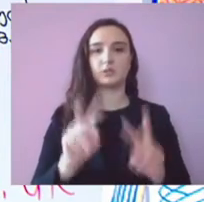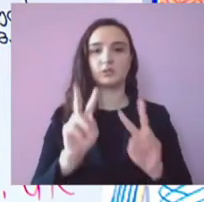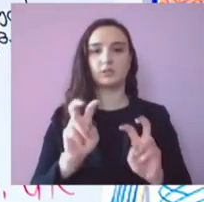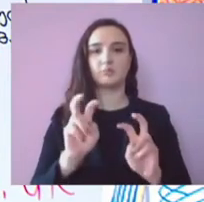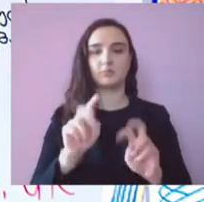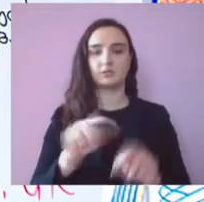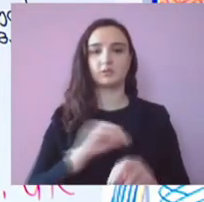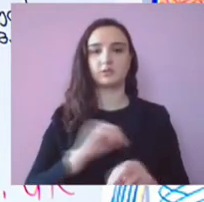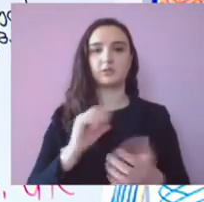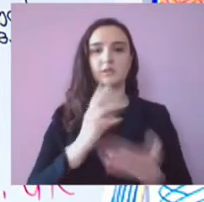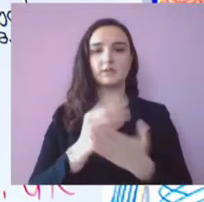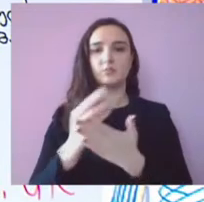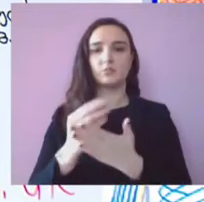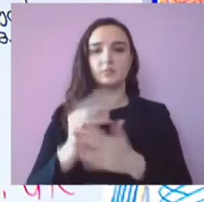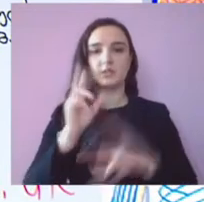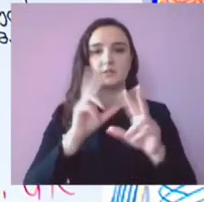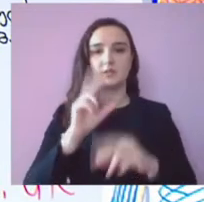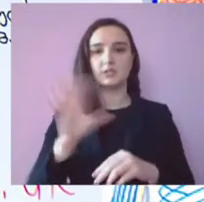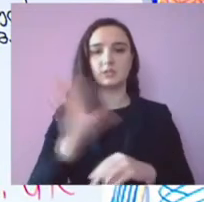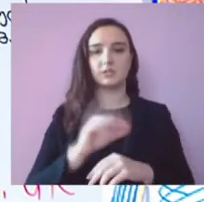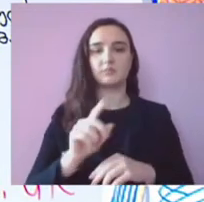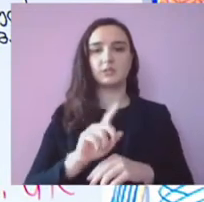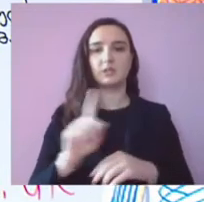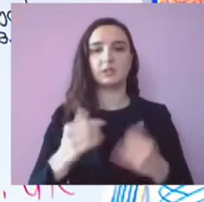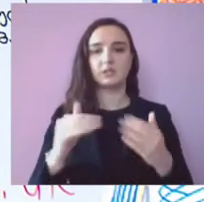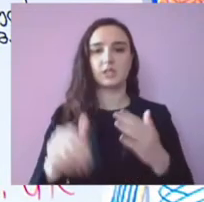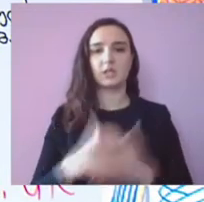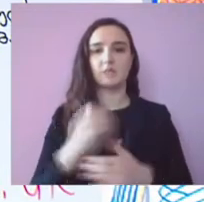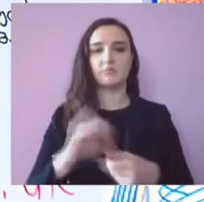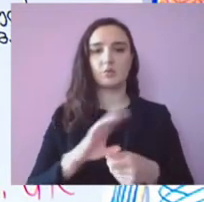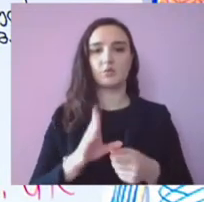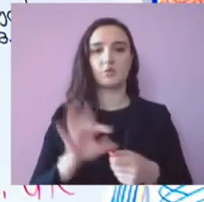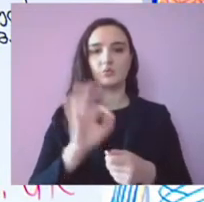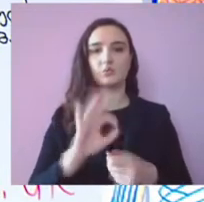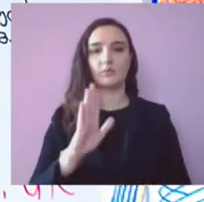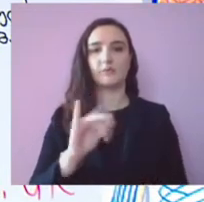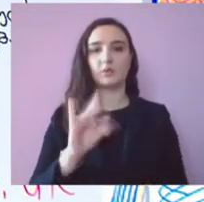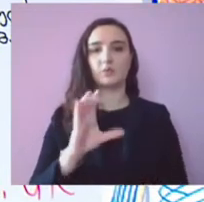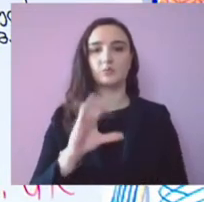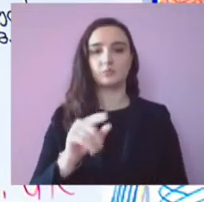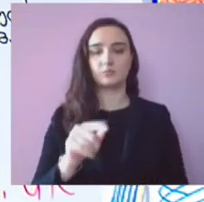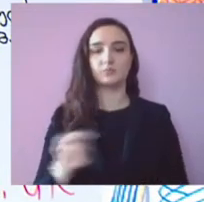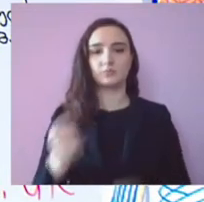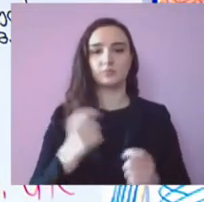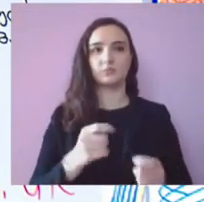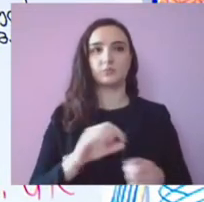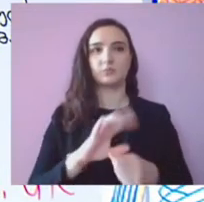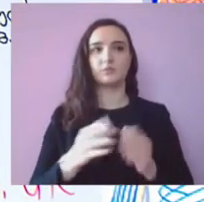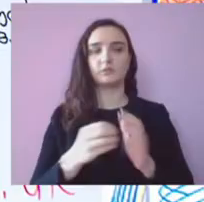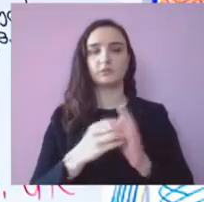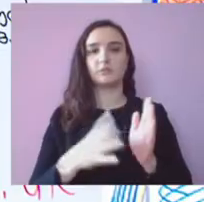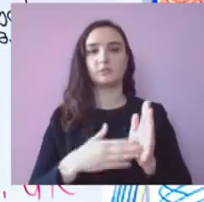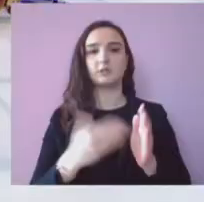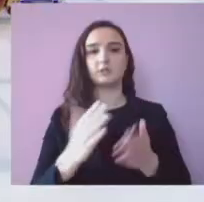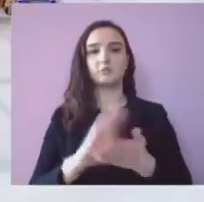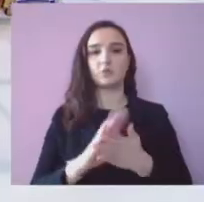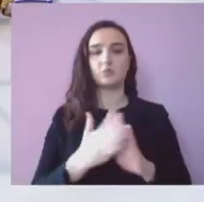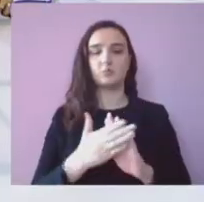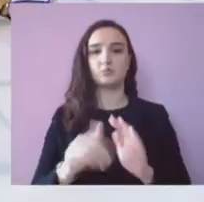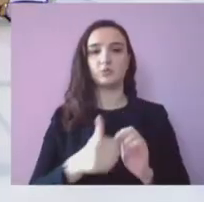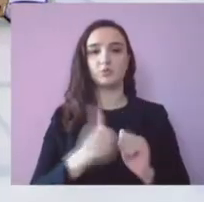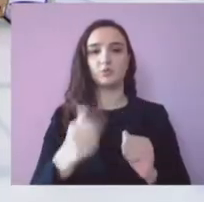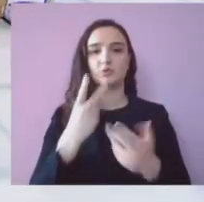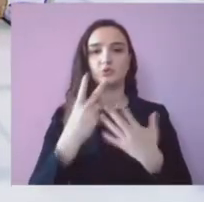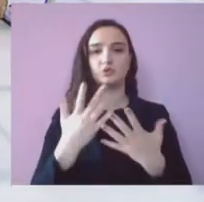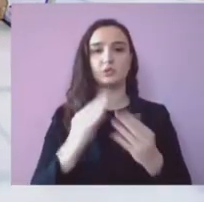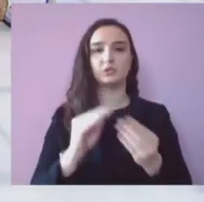tavisebrobebis gatvalisnebit romelis akhalba koronavirusma moitana anu COVID-19-ის პირობებში როგორ ჩანს იგივე